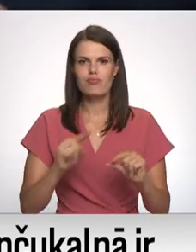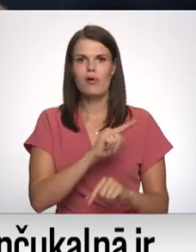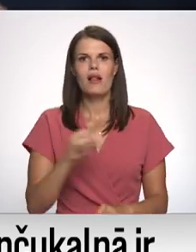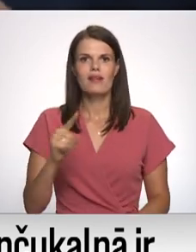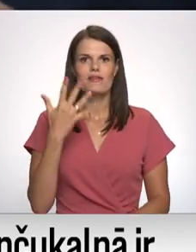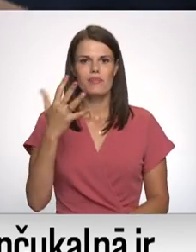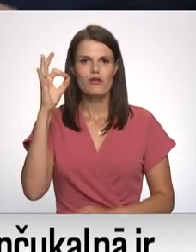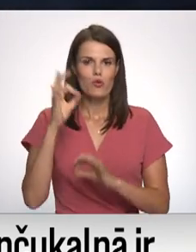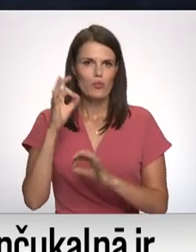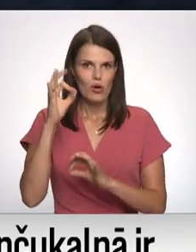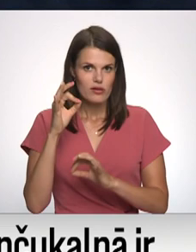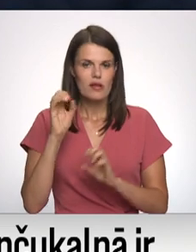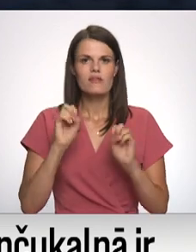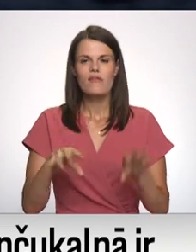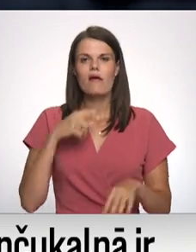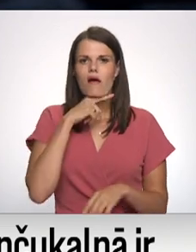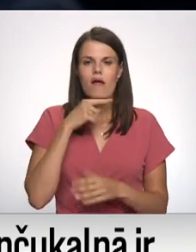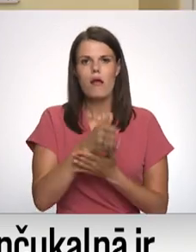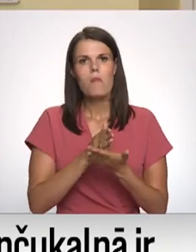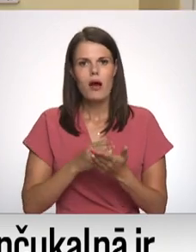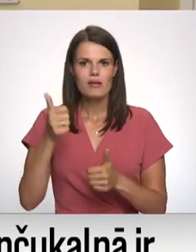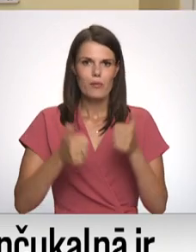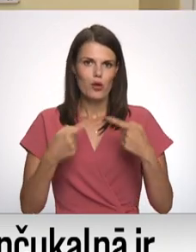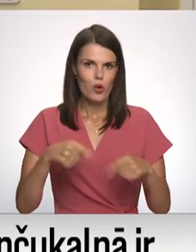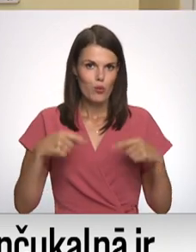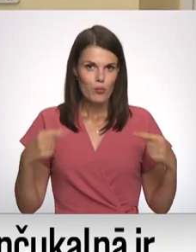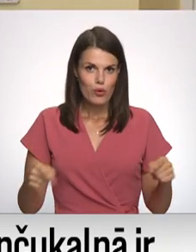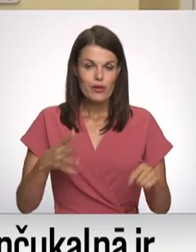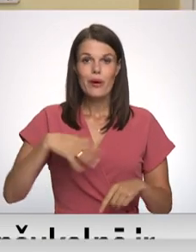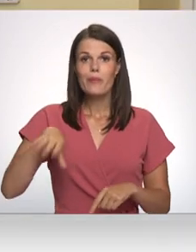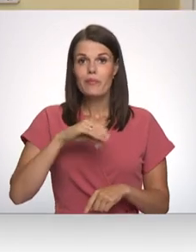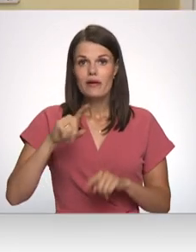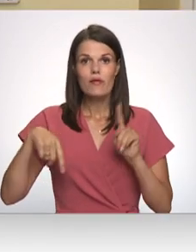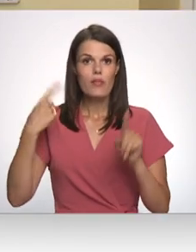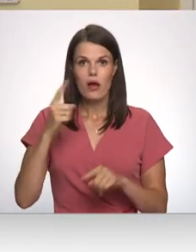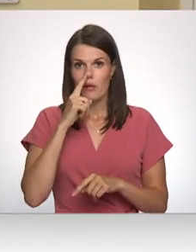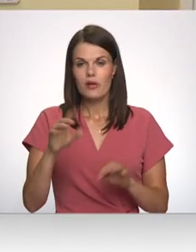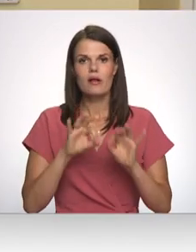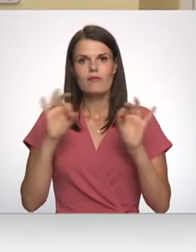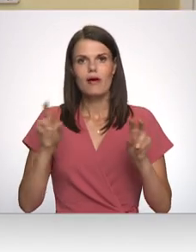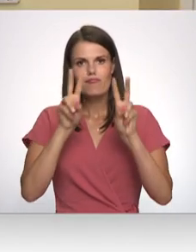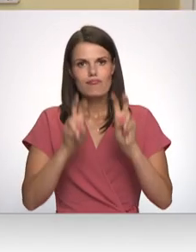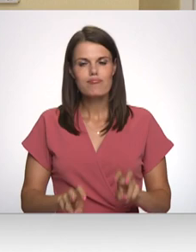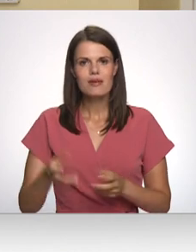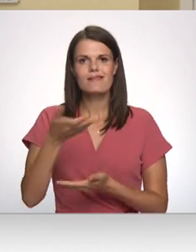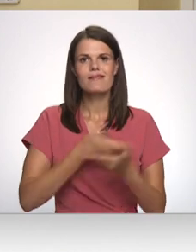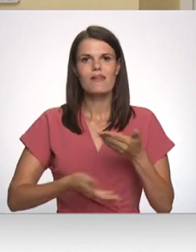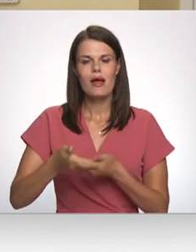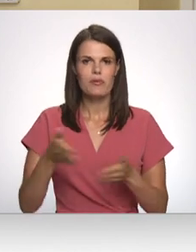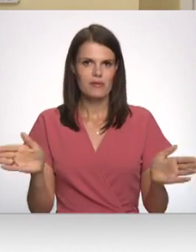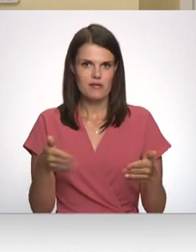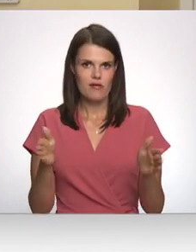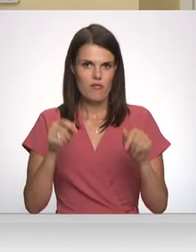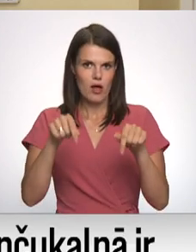svaigai gaļai, maizei un piena produktiem. Mēs nākamnedēļ sāksim, varētu teikt, vērtēt sadarbības sanāksmē